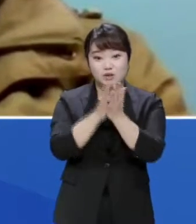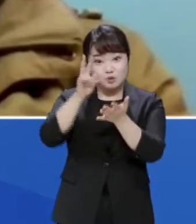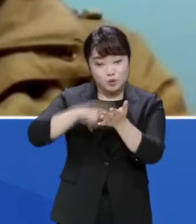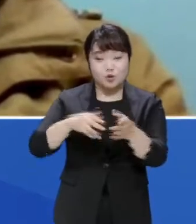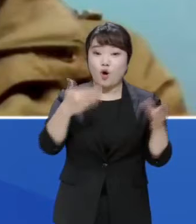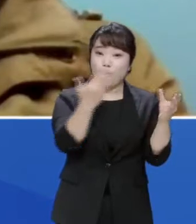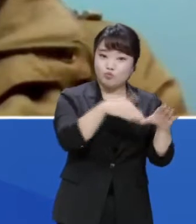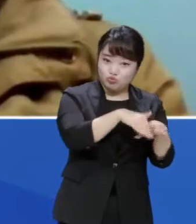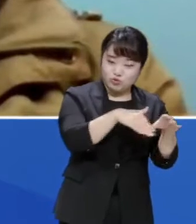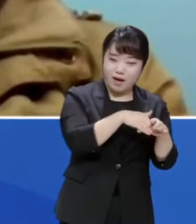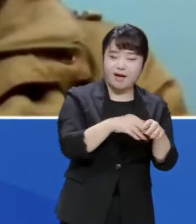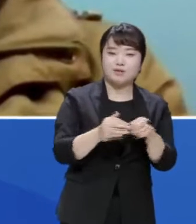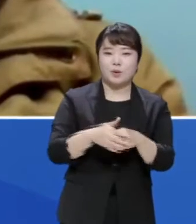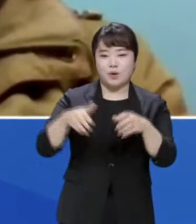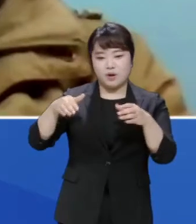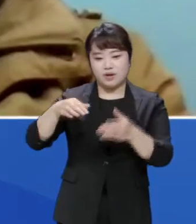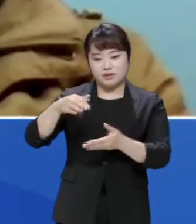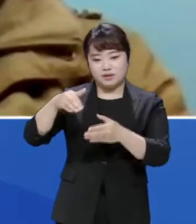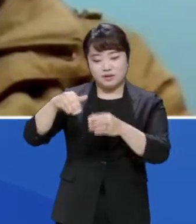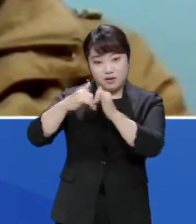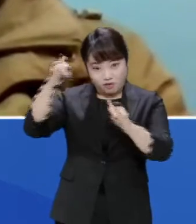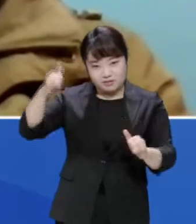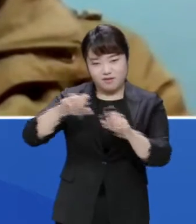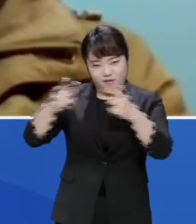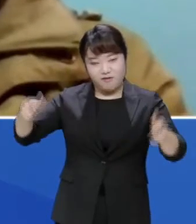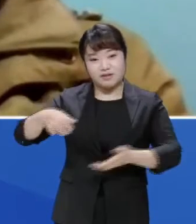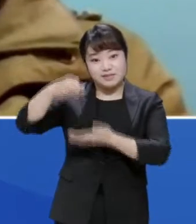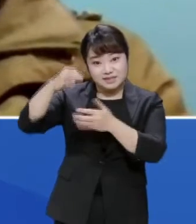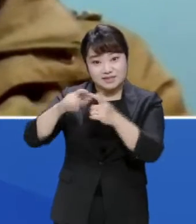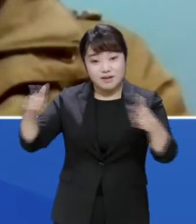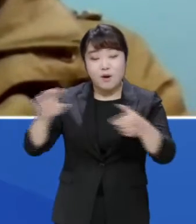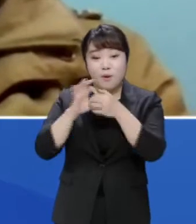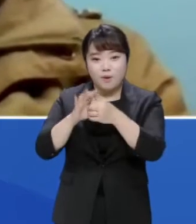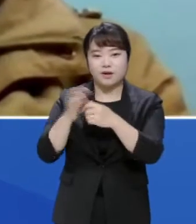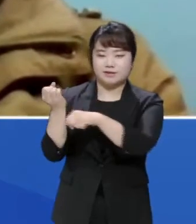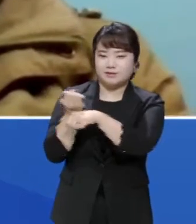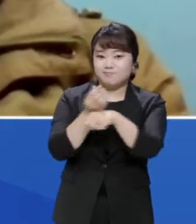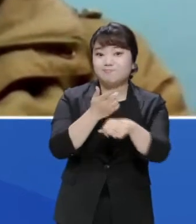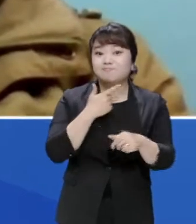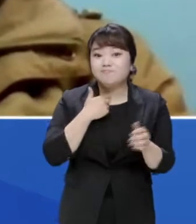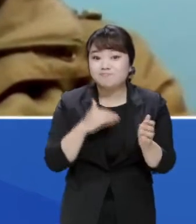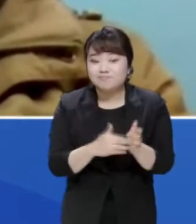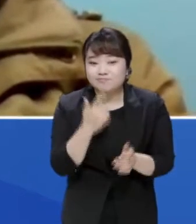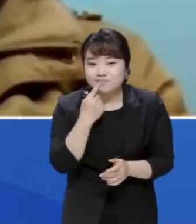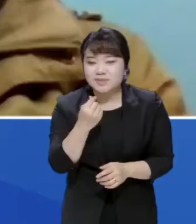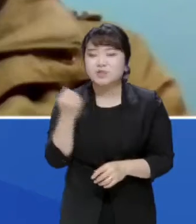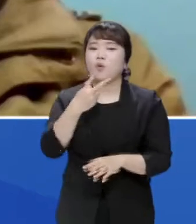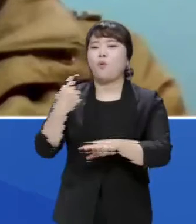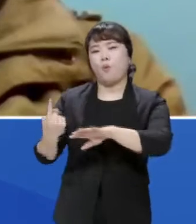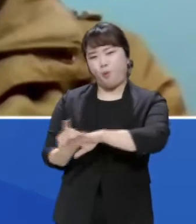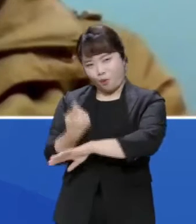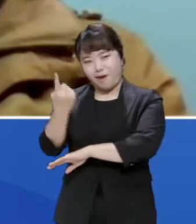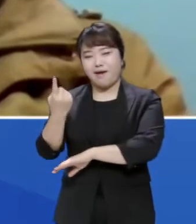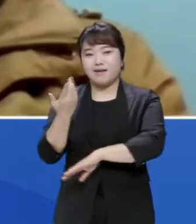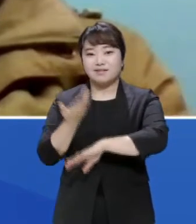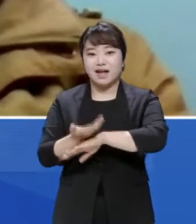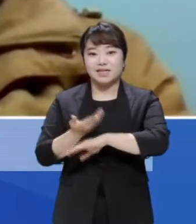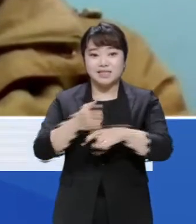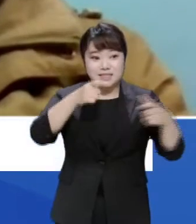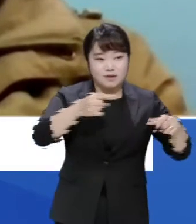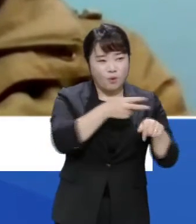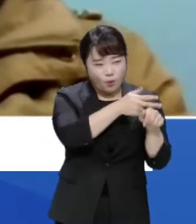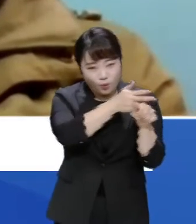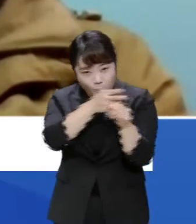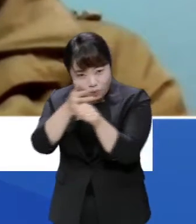물론이고 또 여러 지역 자원을 활용해 공유된 이 주민 참여 소식 등을 좀 전해주셨는데, 이 외에도 지역의 여러 소식을